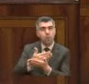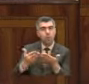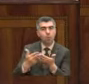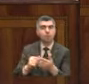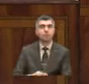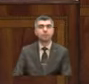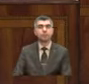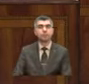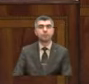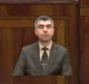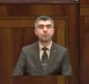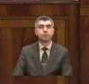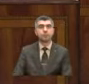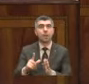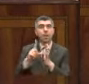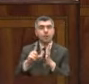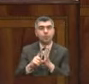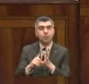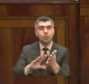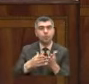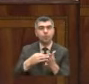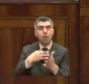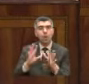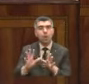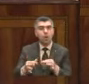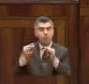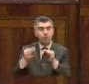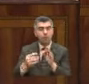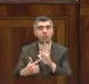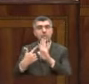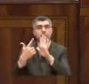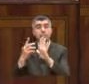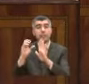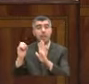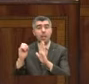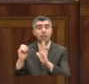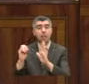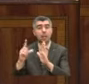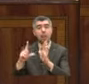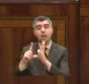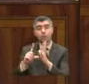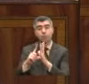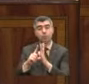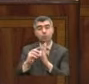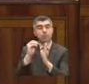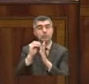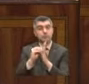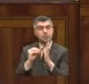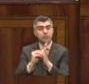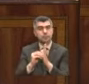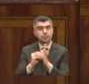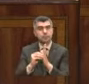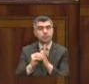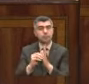عليها. فيما يتعلق بالقوانين اعطي مؤشرات، عندنا 70 نص قانوني، 70 نص قانوني مرتبط